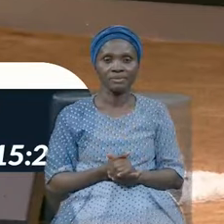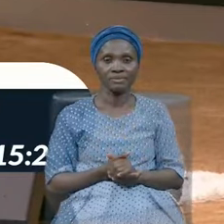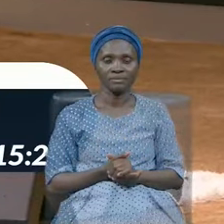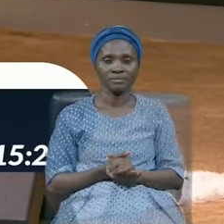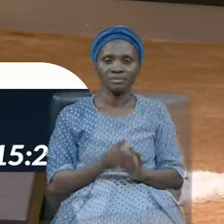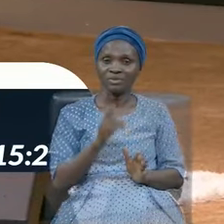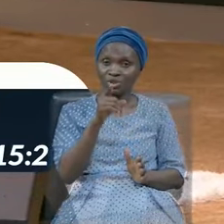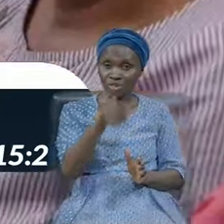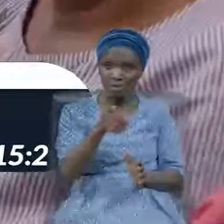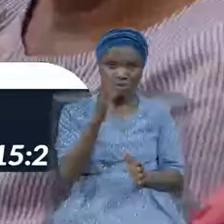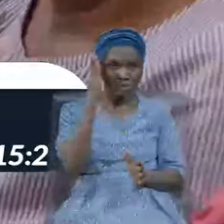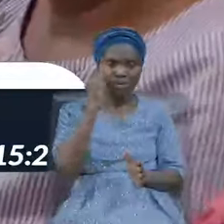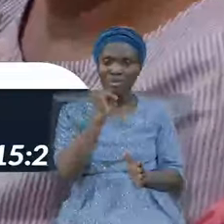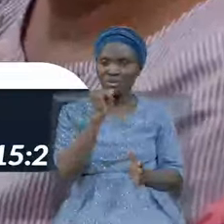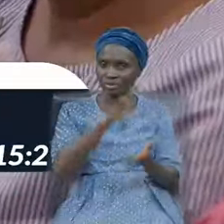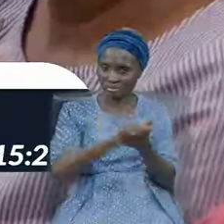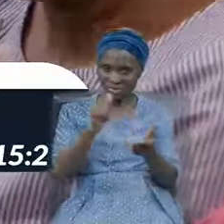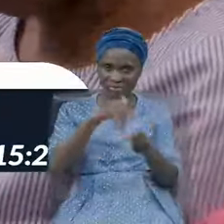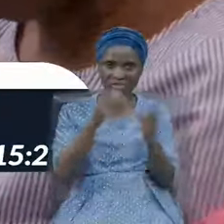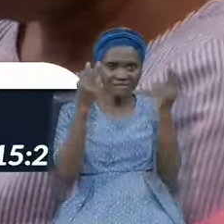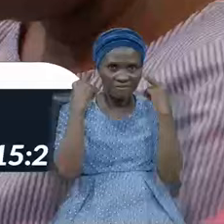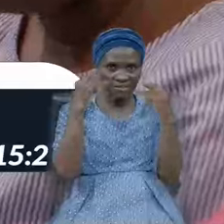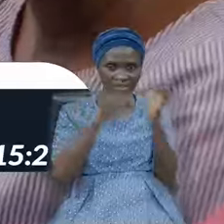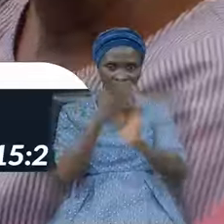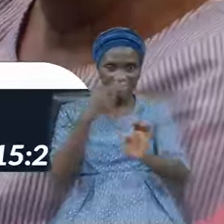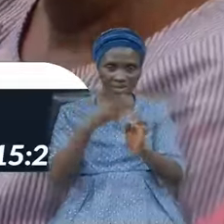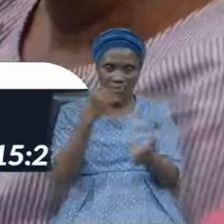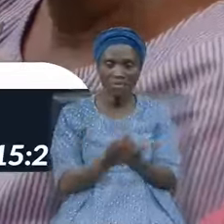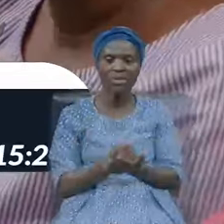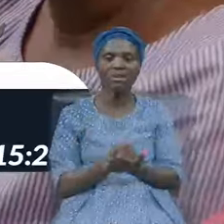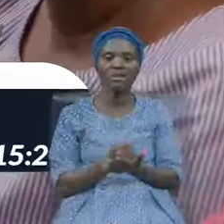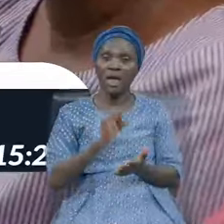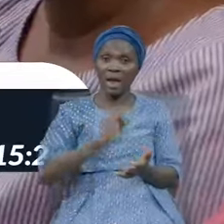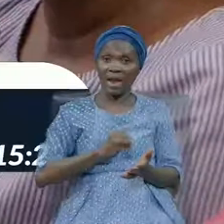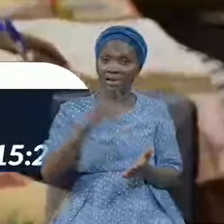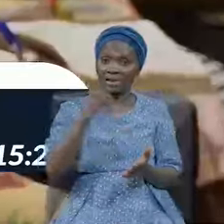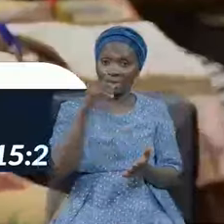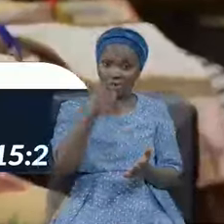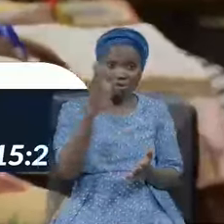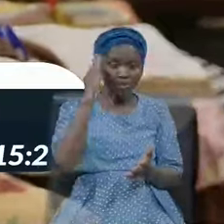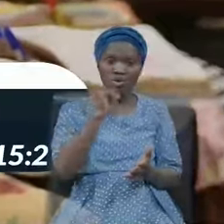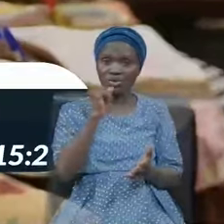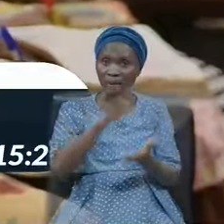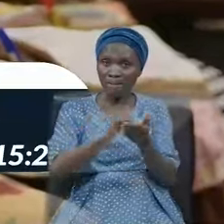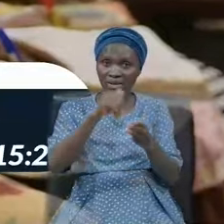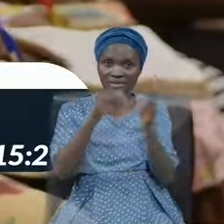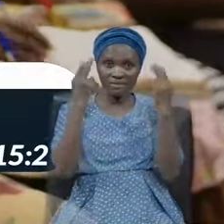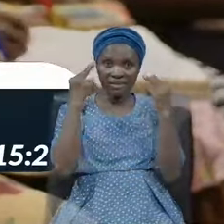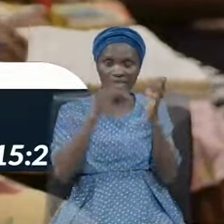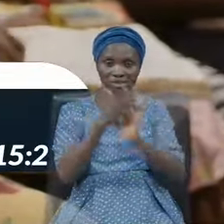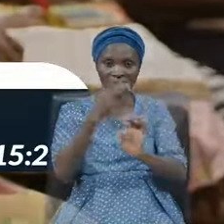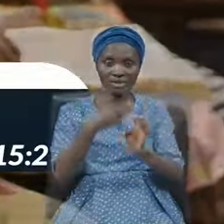Vous n'allez pas croire en vain. Je dis, vous n'allez pas croire en vain. Voilà la